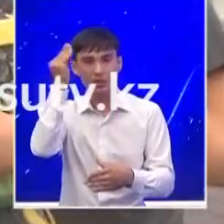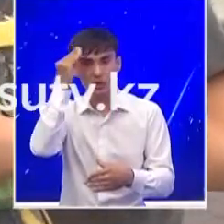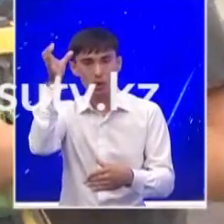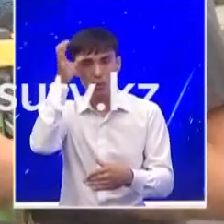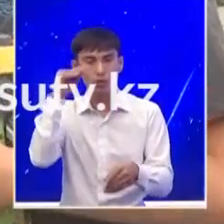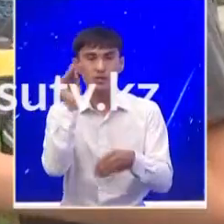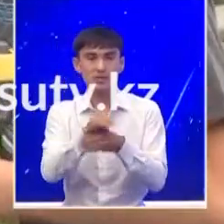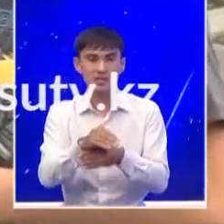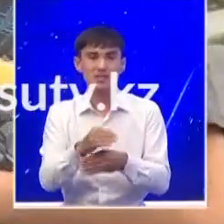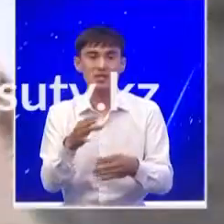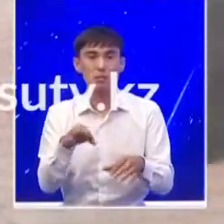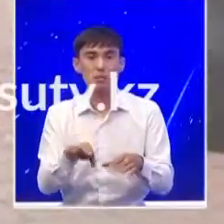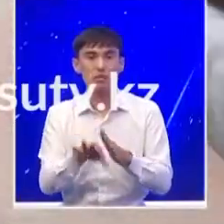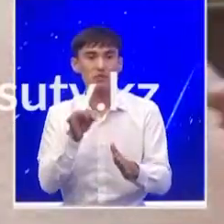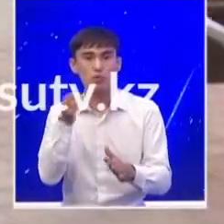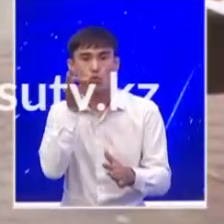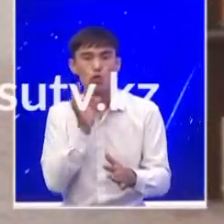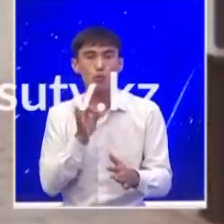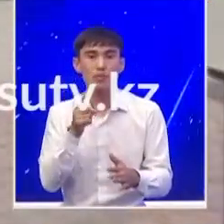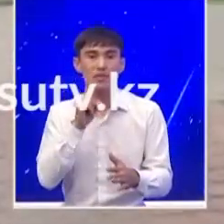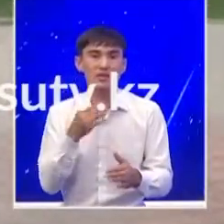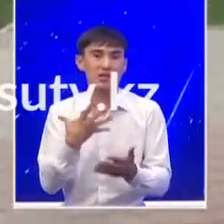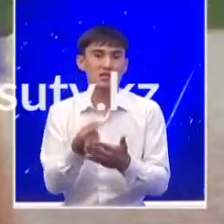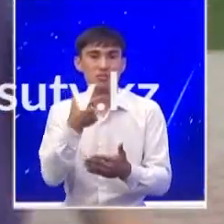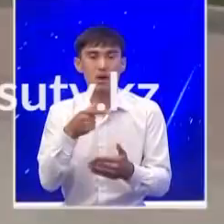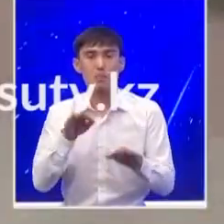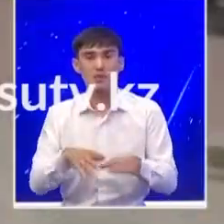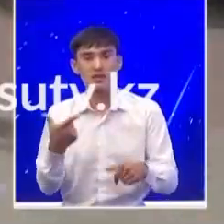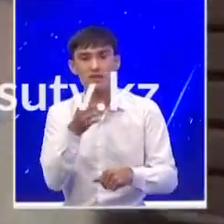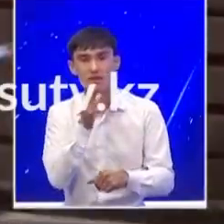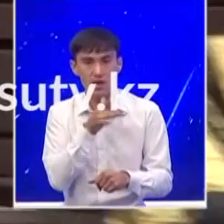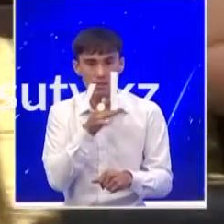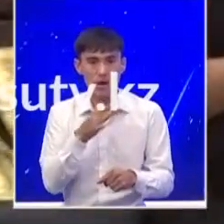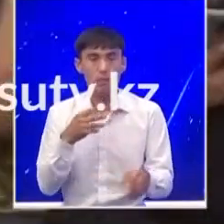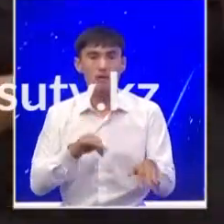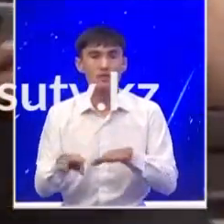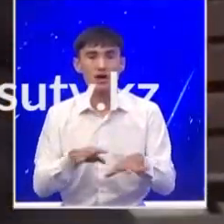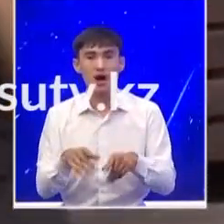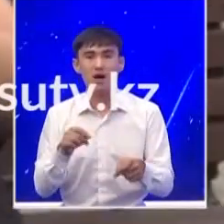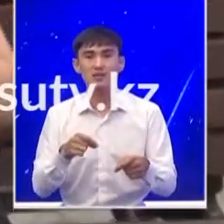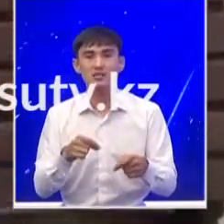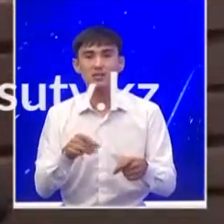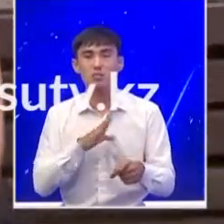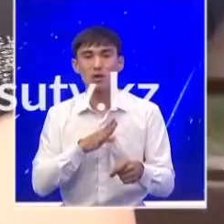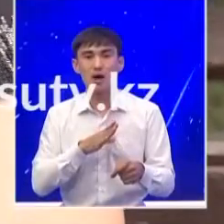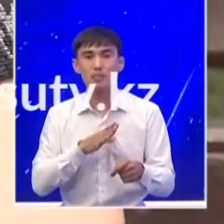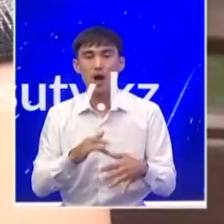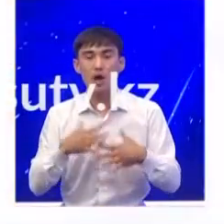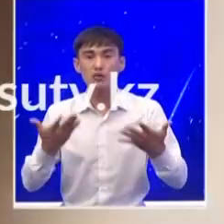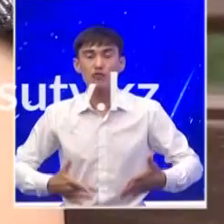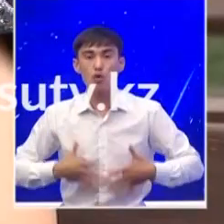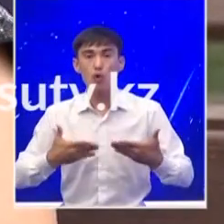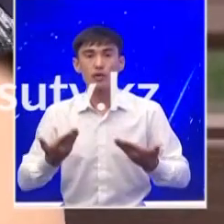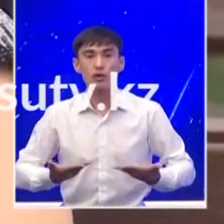массовой иммунизации и выбрать удобное для себя время и место. Для проведения акции была выбрана одна из самых оживленных улиц города